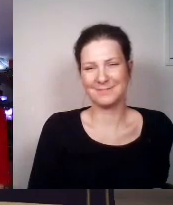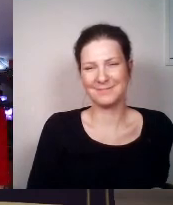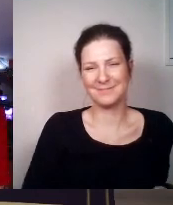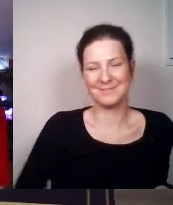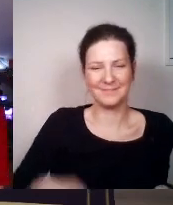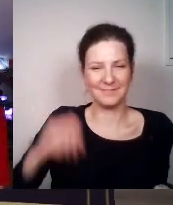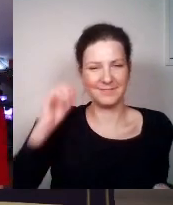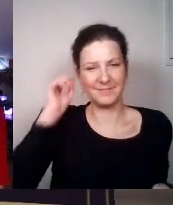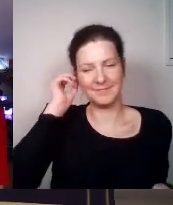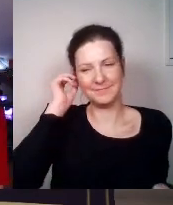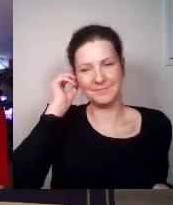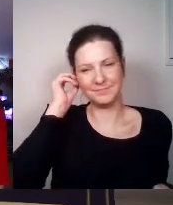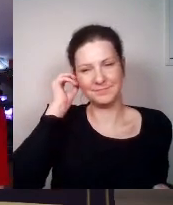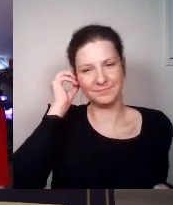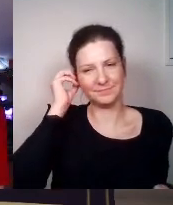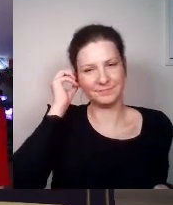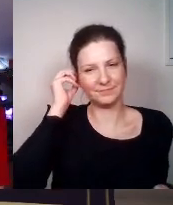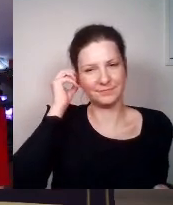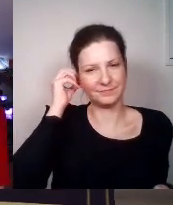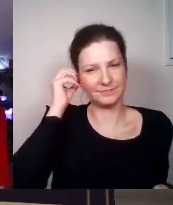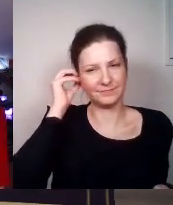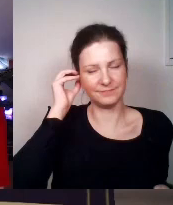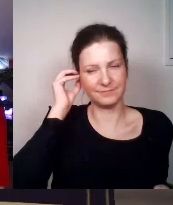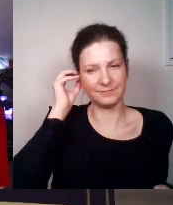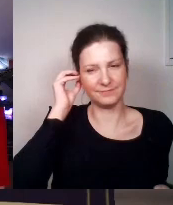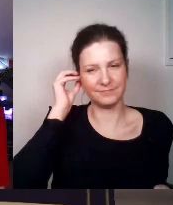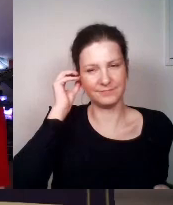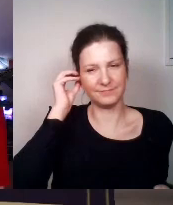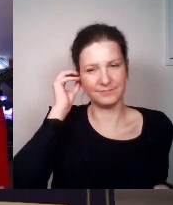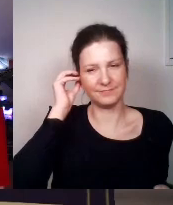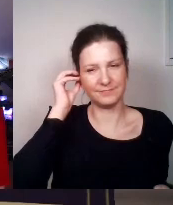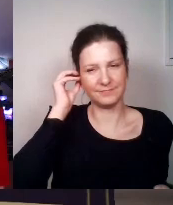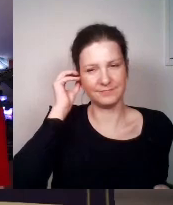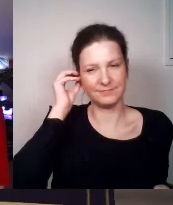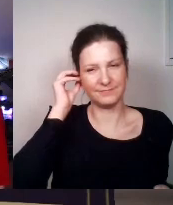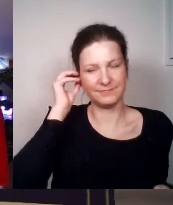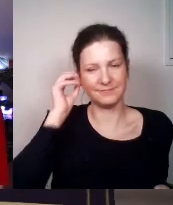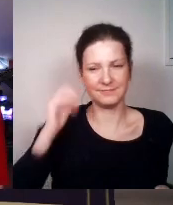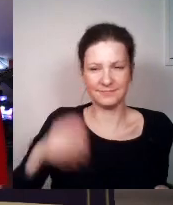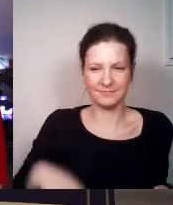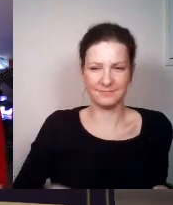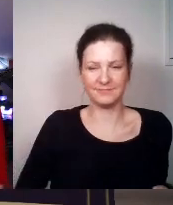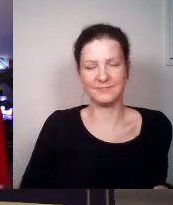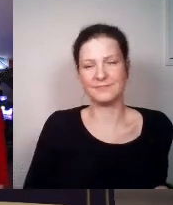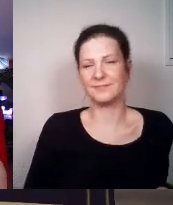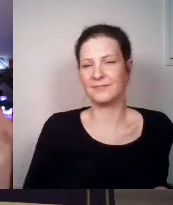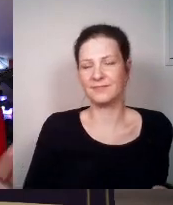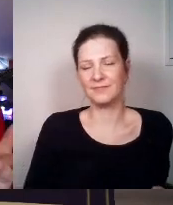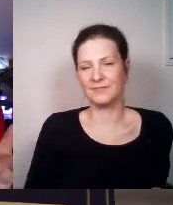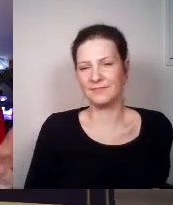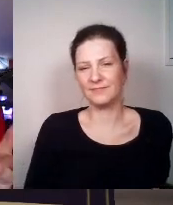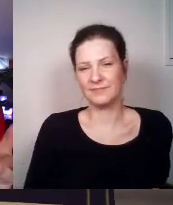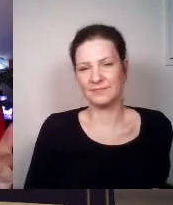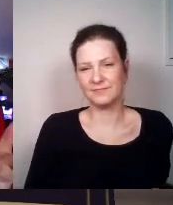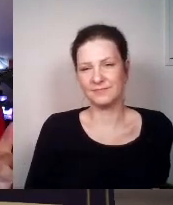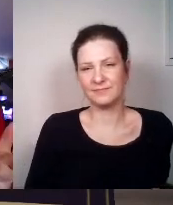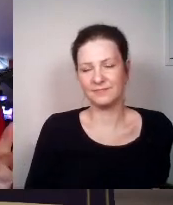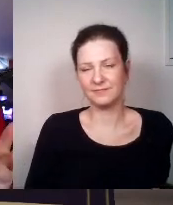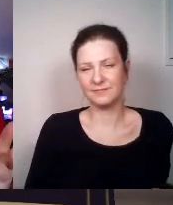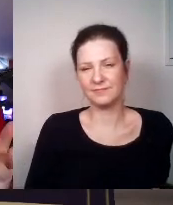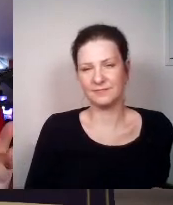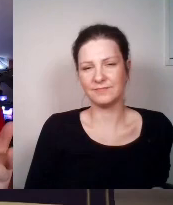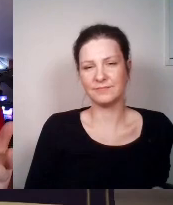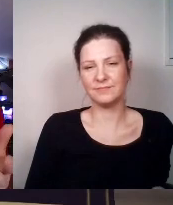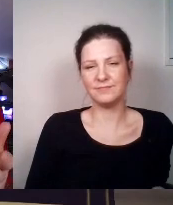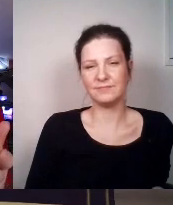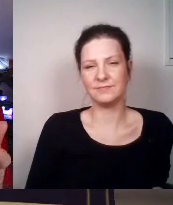hattest. Aber das ist auch gefährliches Halbwissen. Ich habe mich in der Corona-Zeit mal damit beschäftigt, um das noch genauer auf dem Schirm zu haben, wie